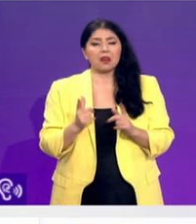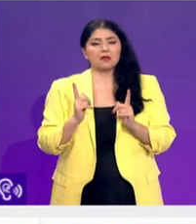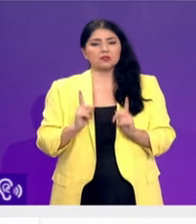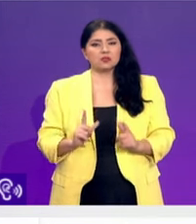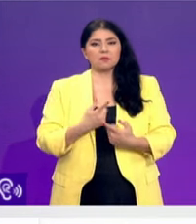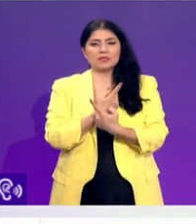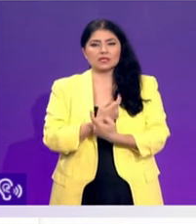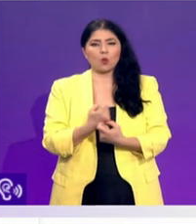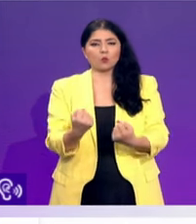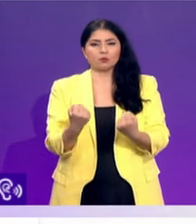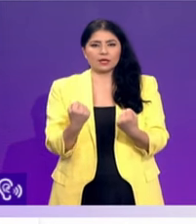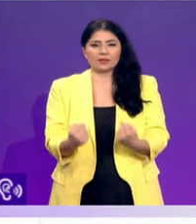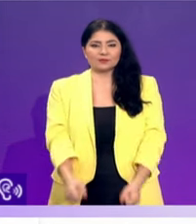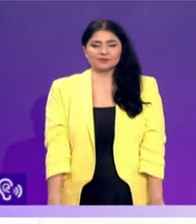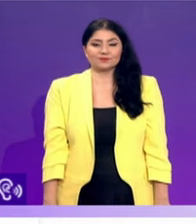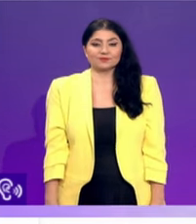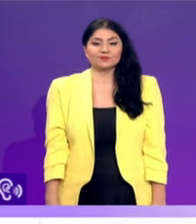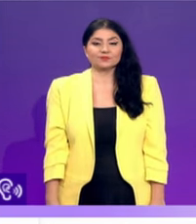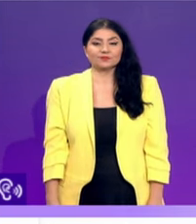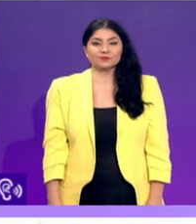pe scaunul puterii.